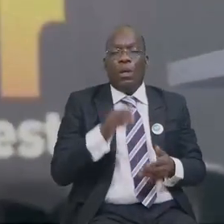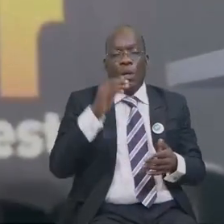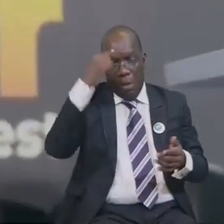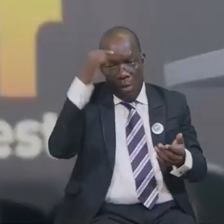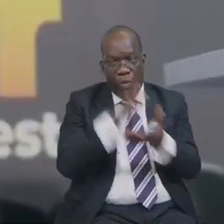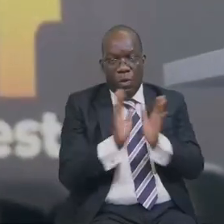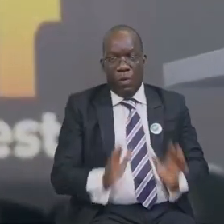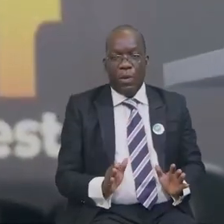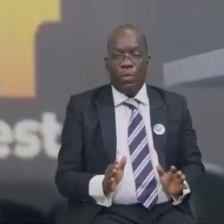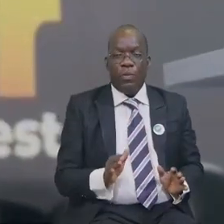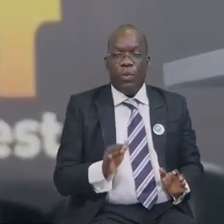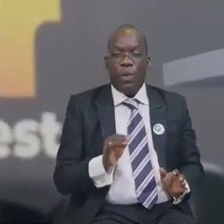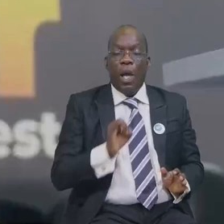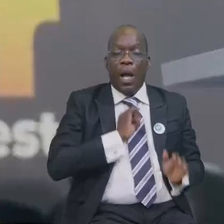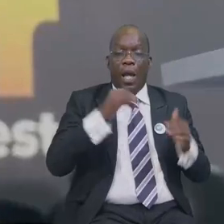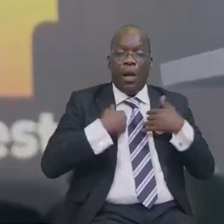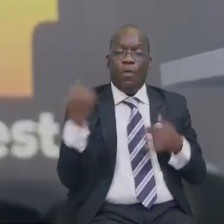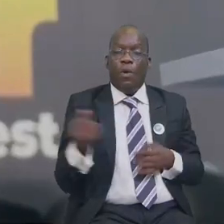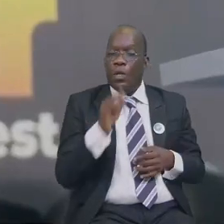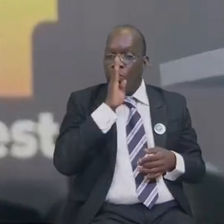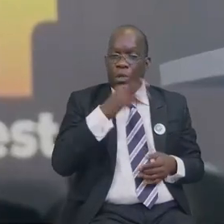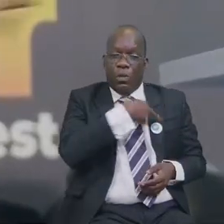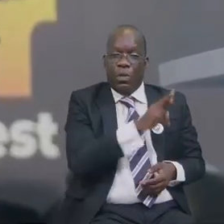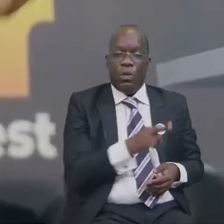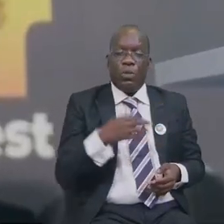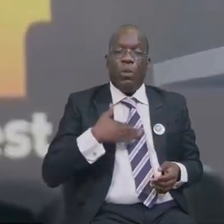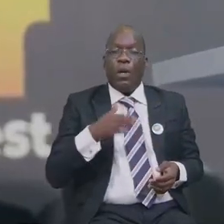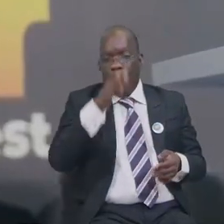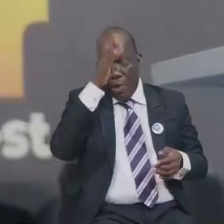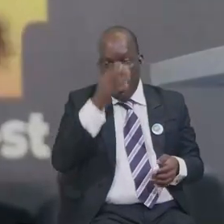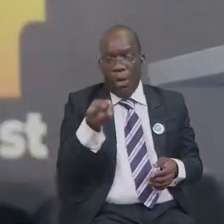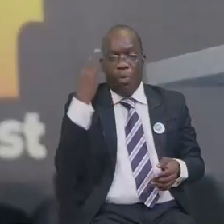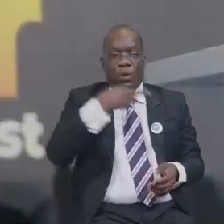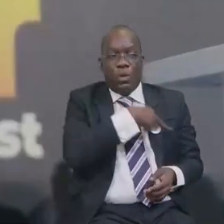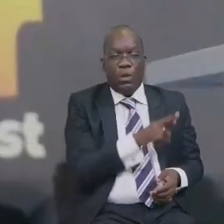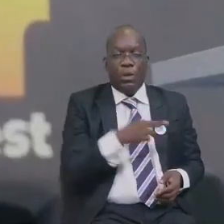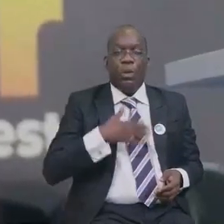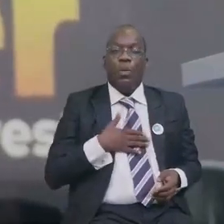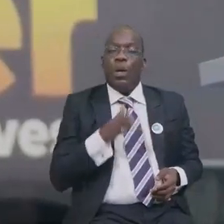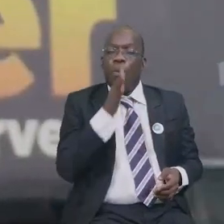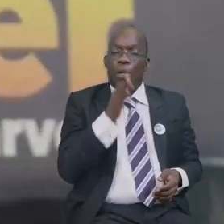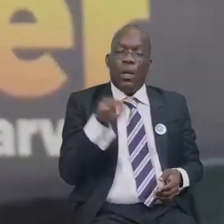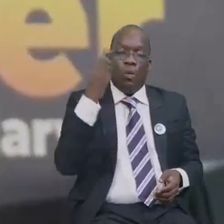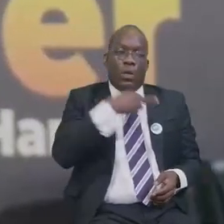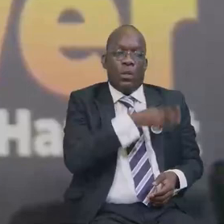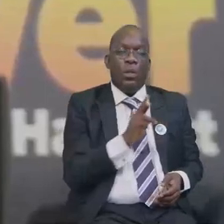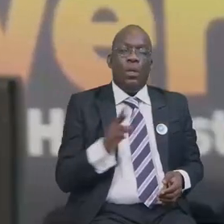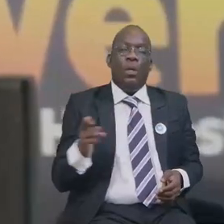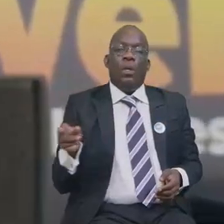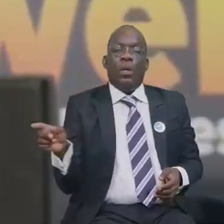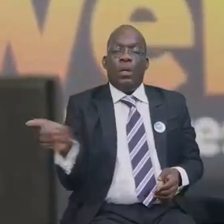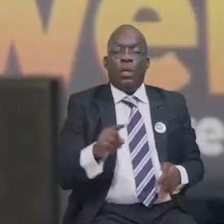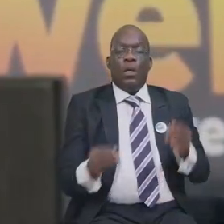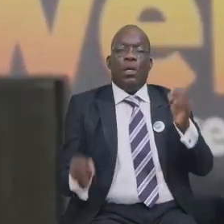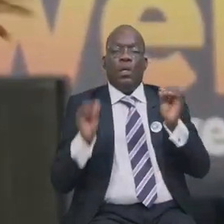j'étais tout religieux toute ma vie. Mon papa était religieux, maman, et ils nous ont élevés, enfants,